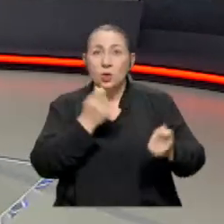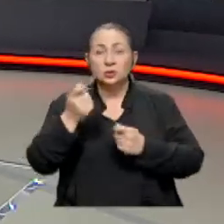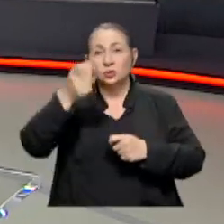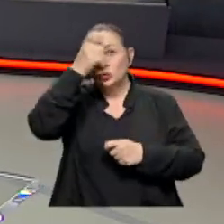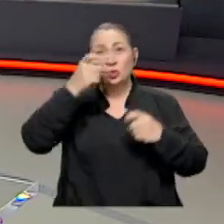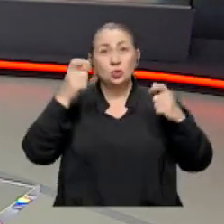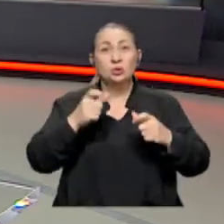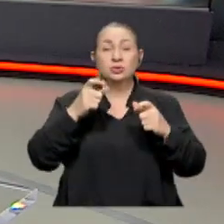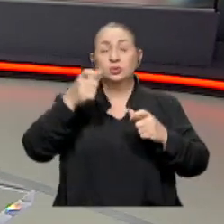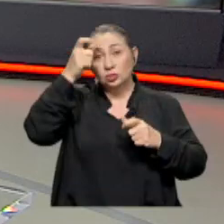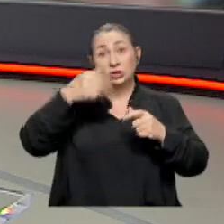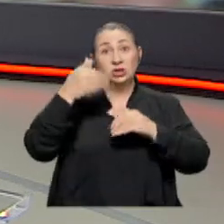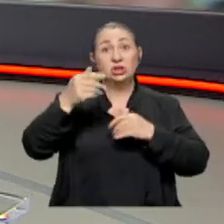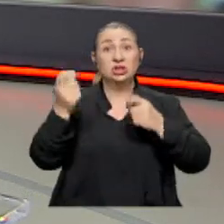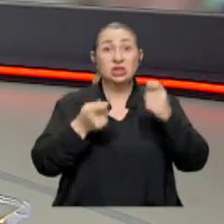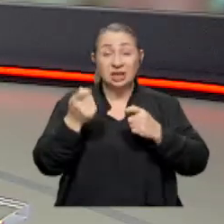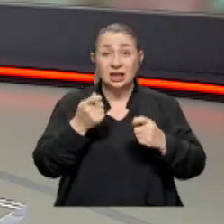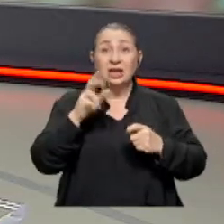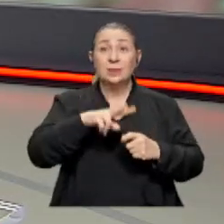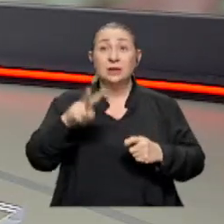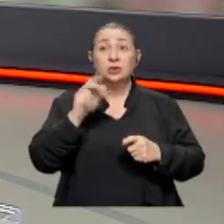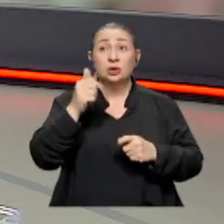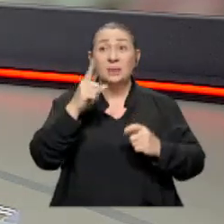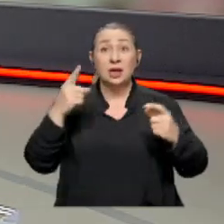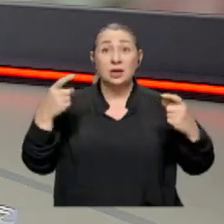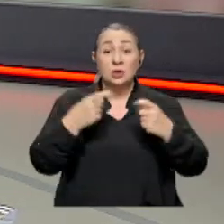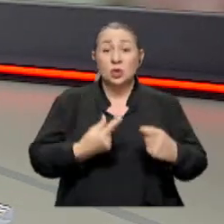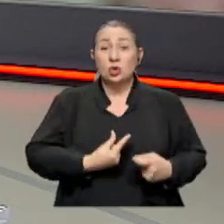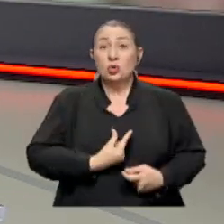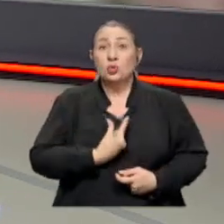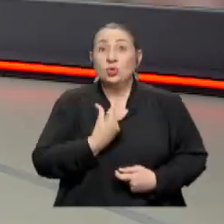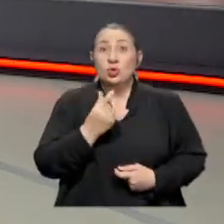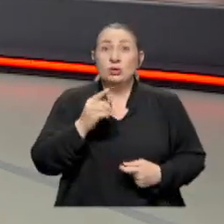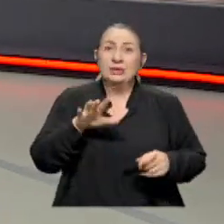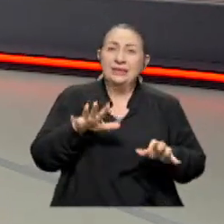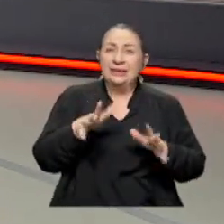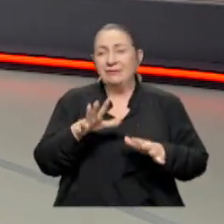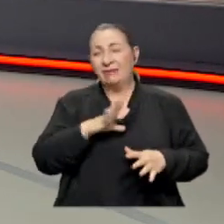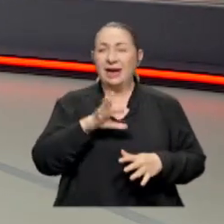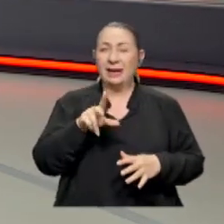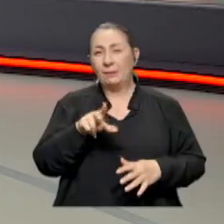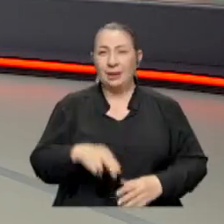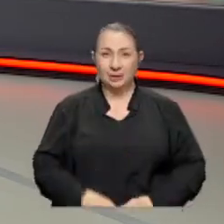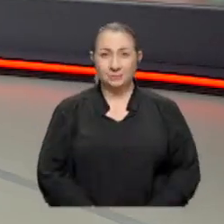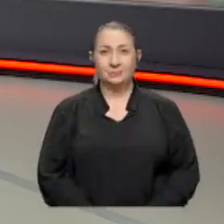Türkiye'de, Türk dışişleri de 22. günde bir ateşkes umudu sanki var gibi.